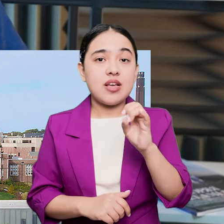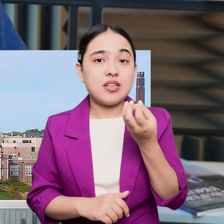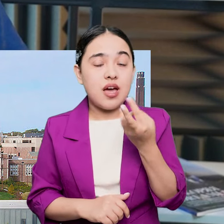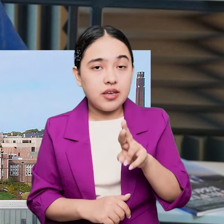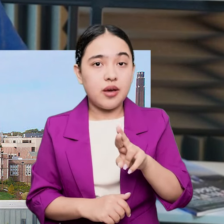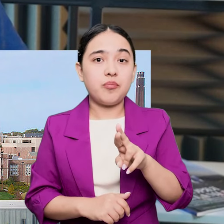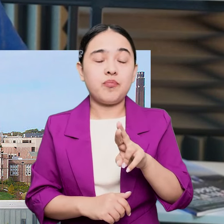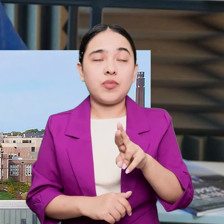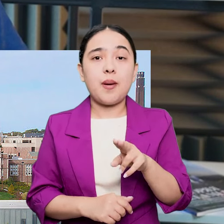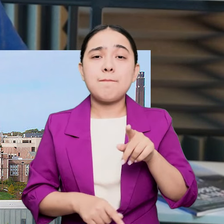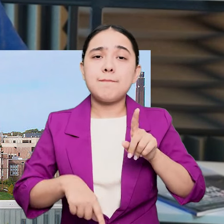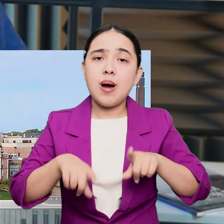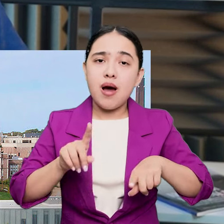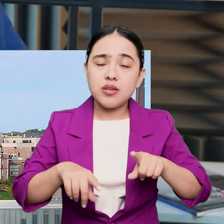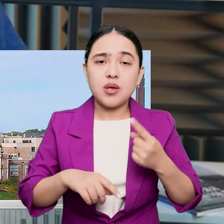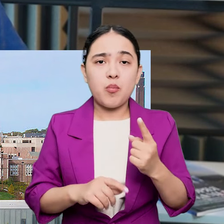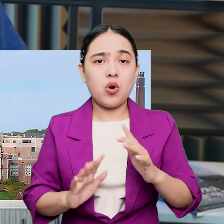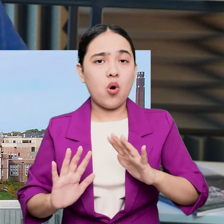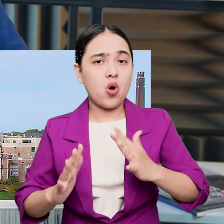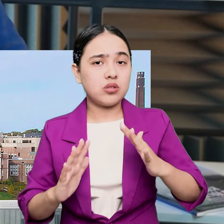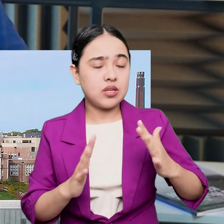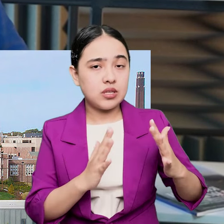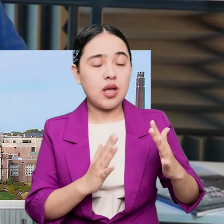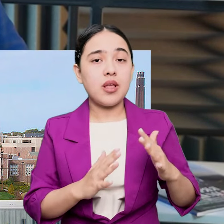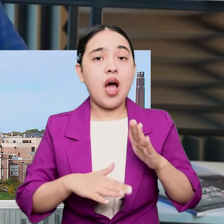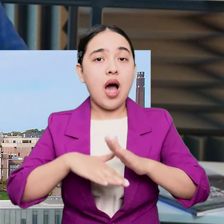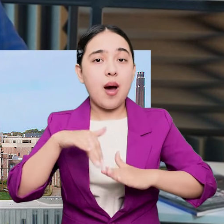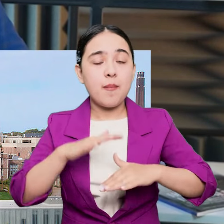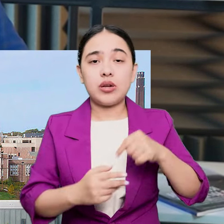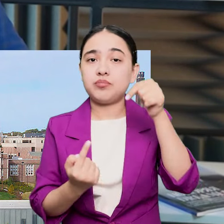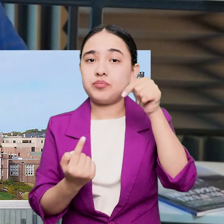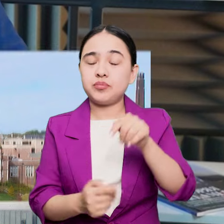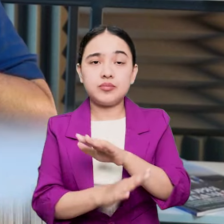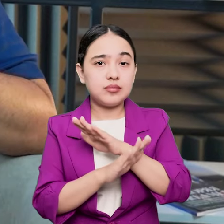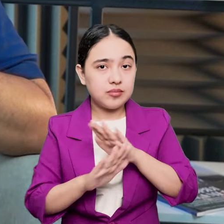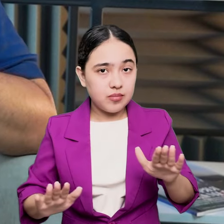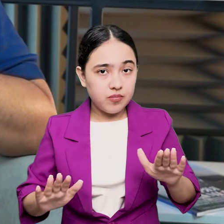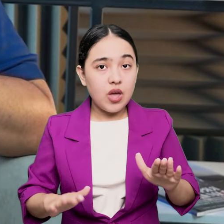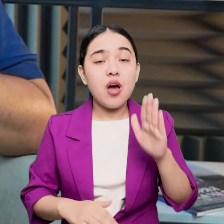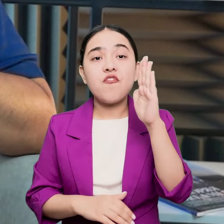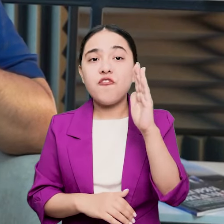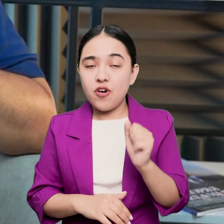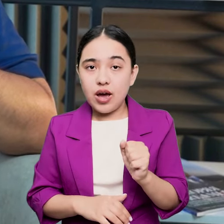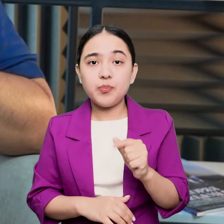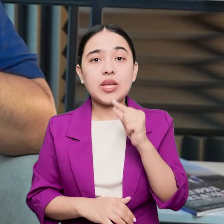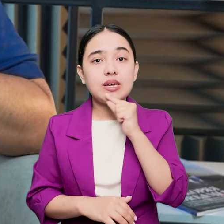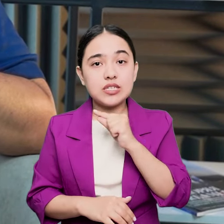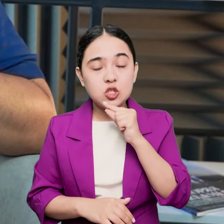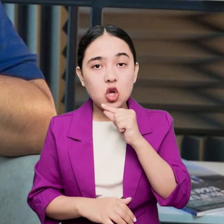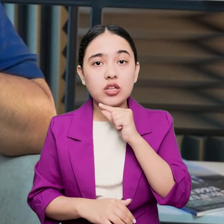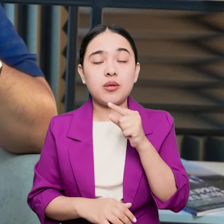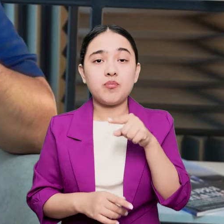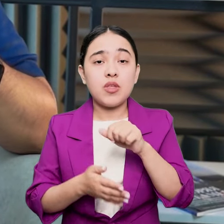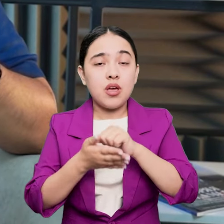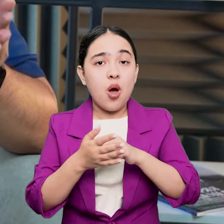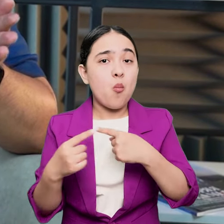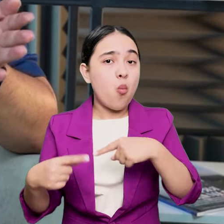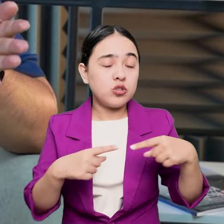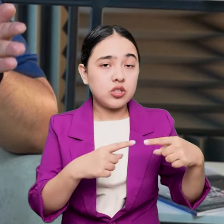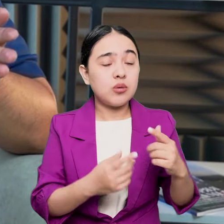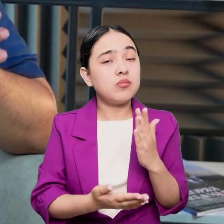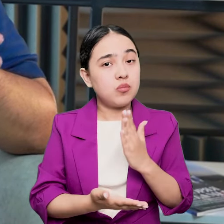nazariyadagi ba'zi bir hodisalar amaliyotga to'g'ri kelmasligi va iqtisodiyotning yadrosida boshqa